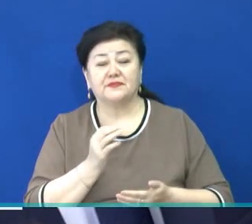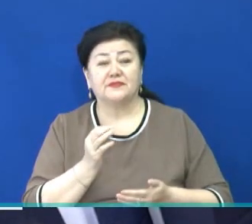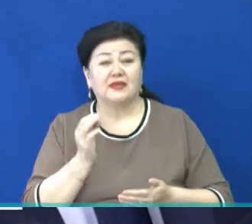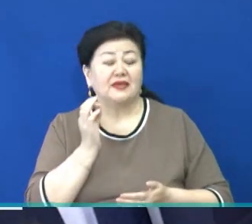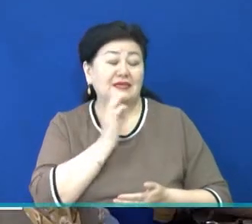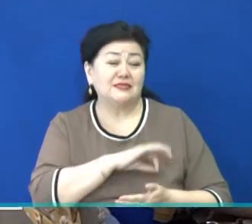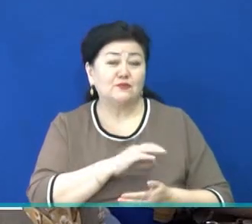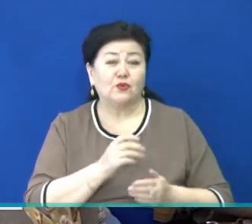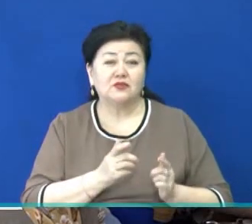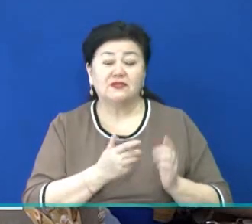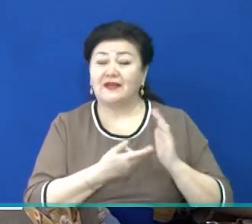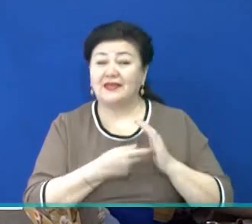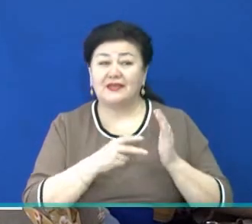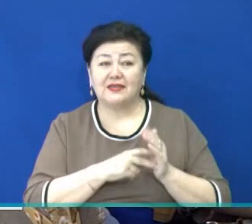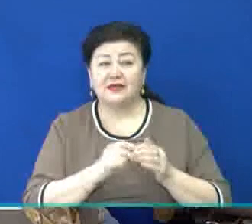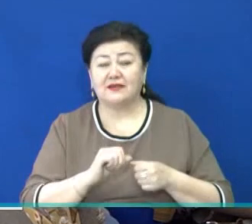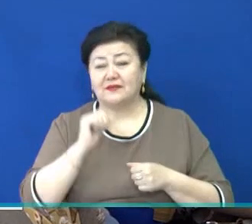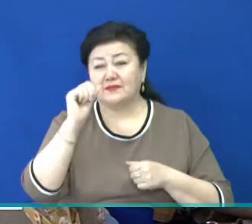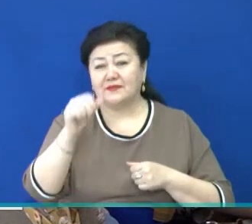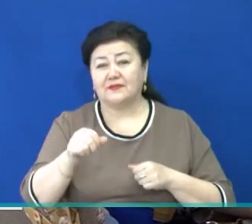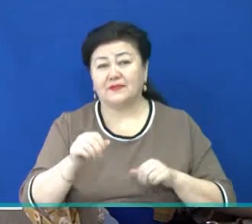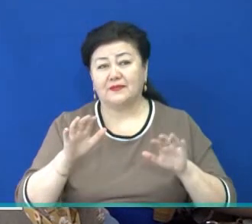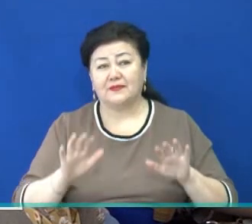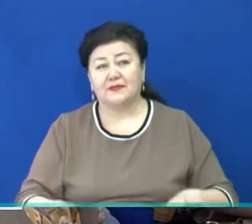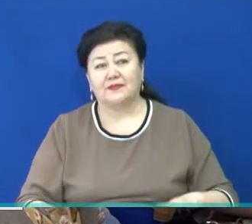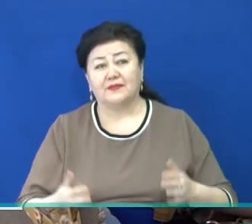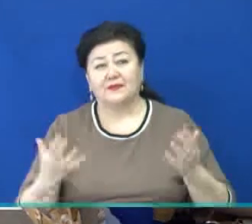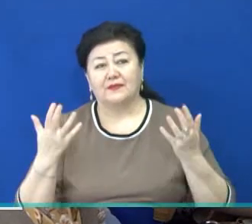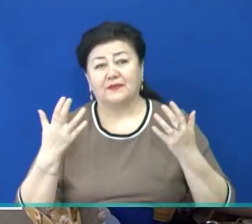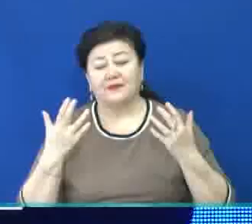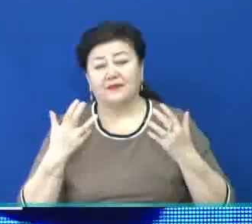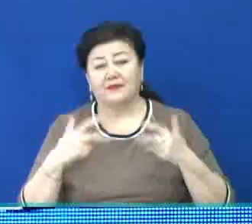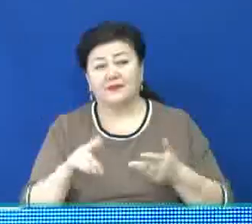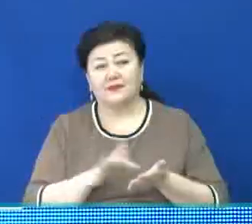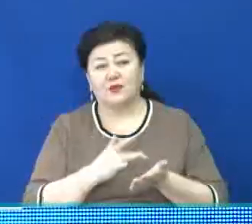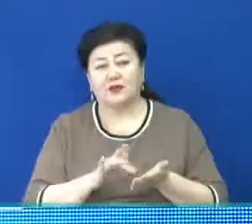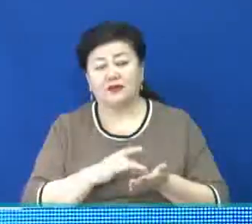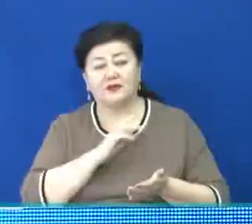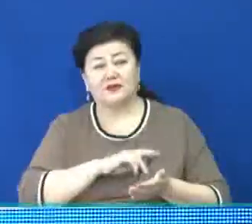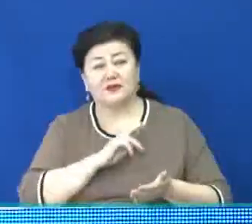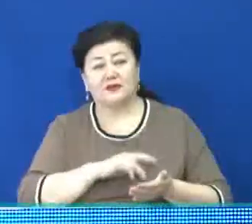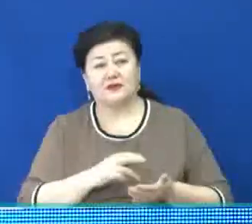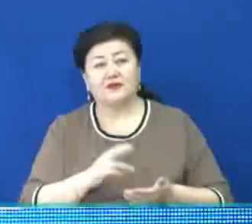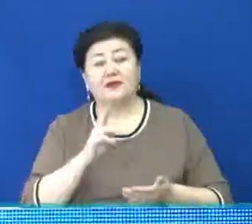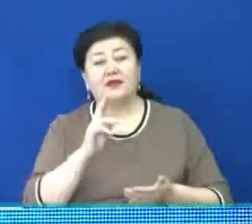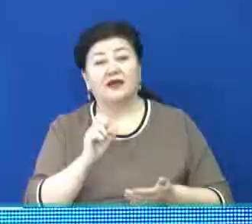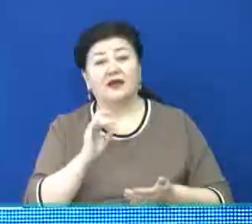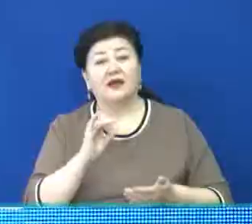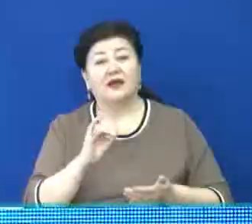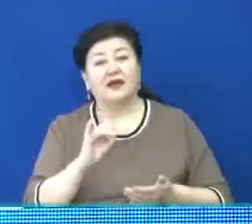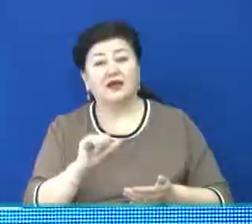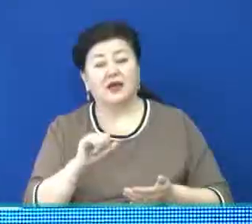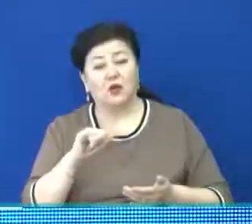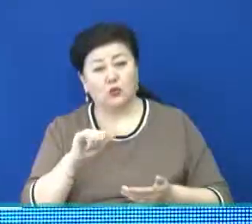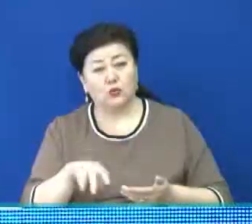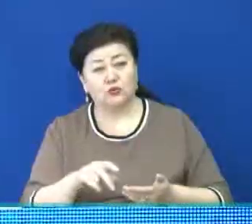мезетте бір-бірінен шалғайда орналасқан білім мекемелерінде есепші қызметін атқару. Установлен в Караульской гимназии Абайского